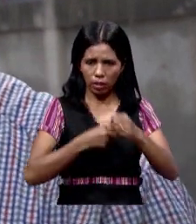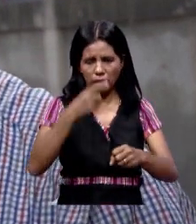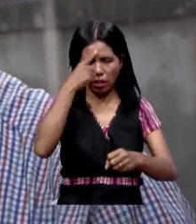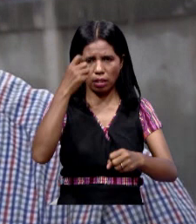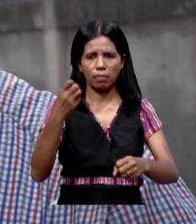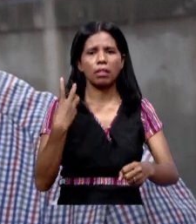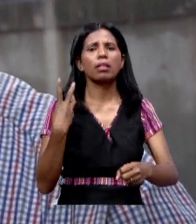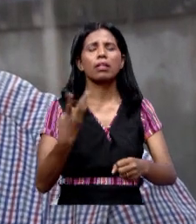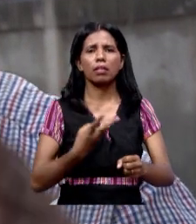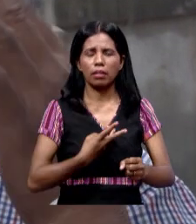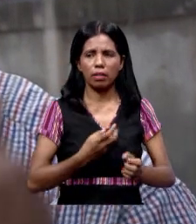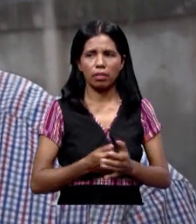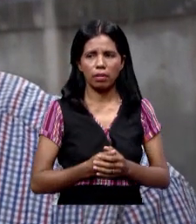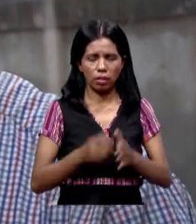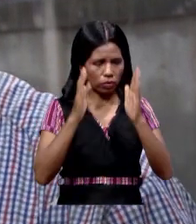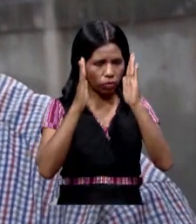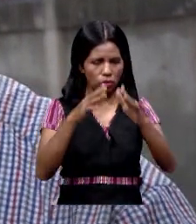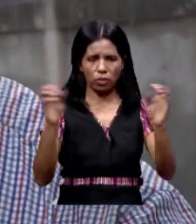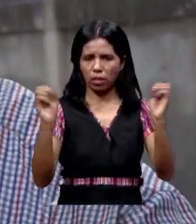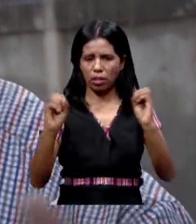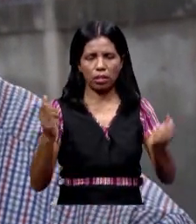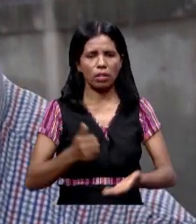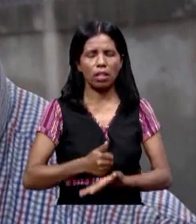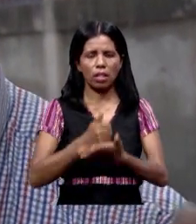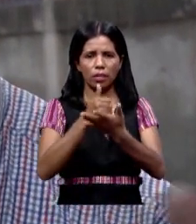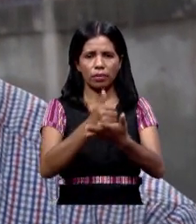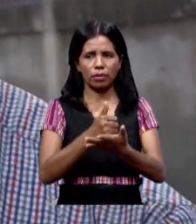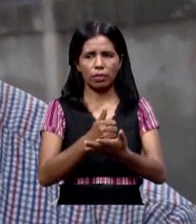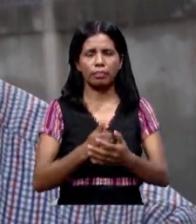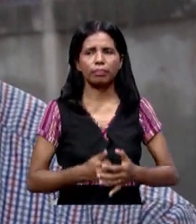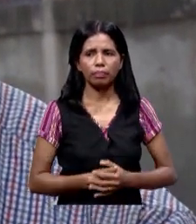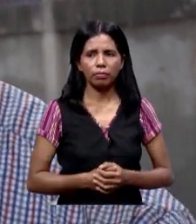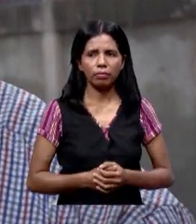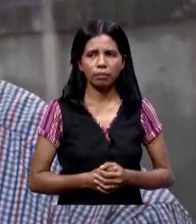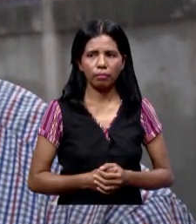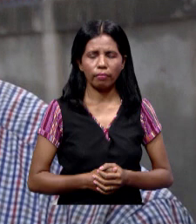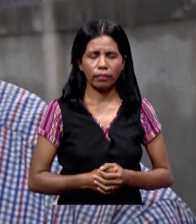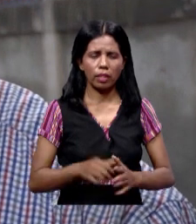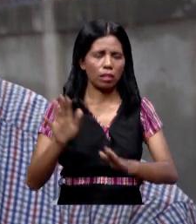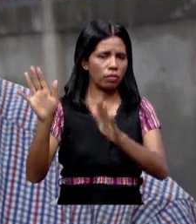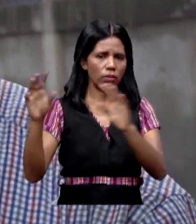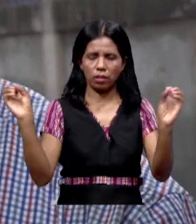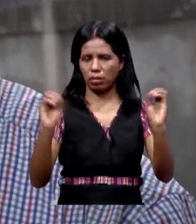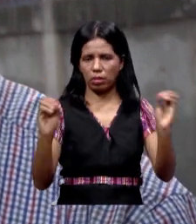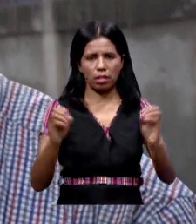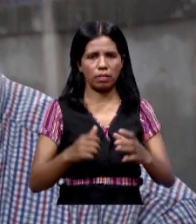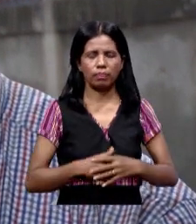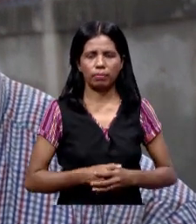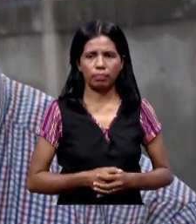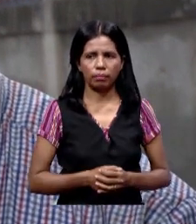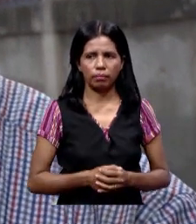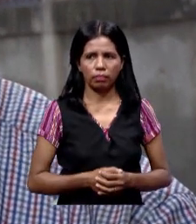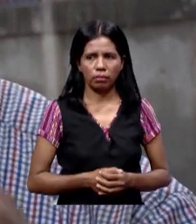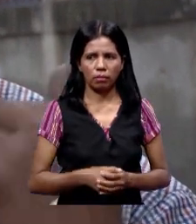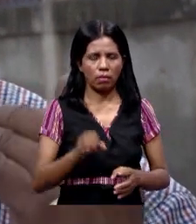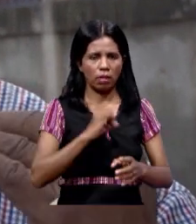nih konsentrasi sahun lah iya bawa saya ya raikik asa ya distrik lah iya. Nah, ni mahu